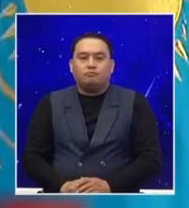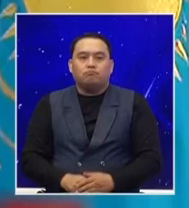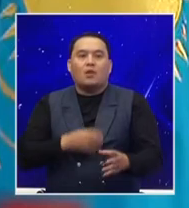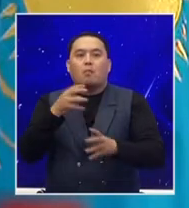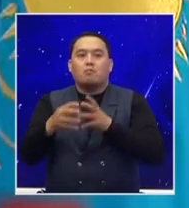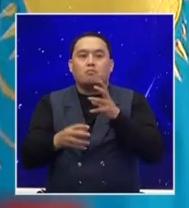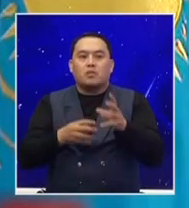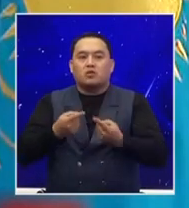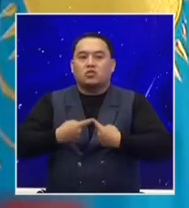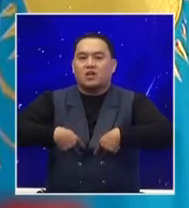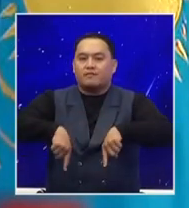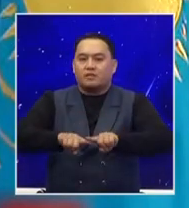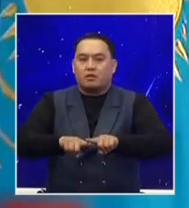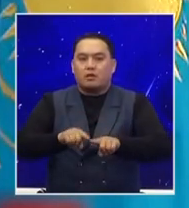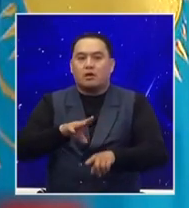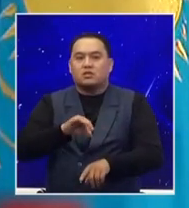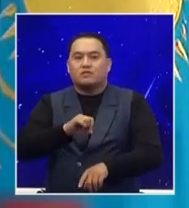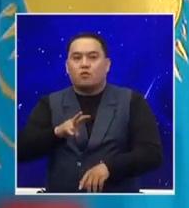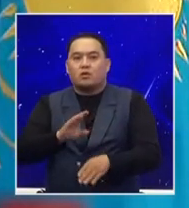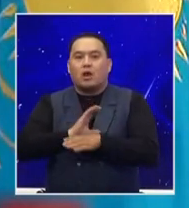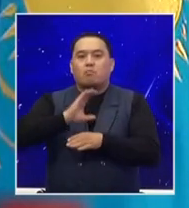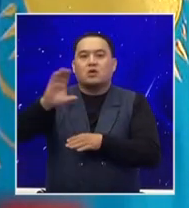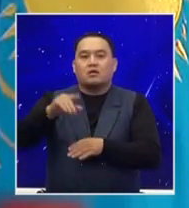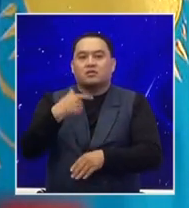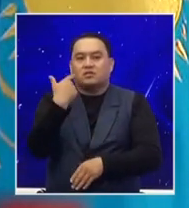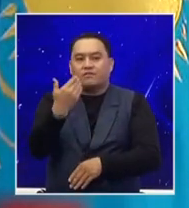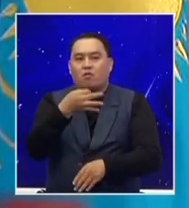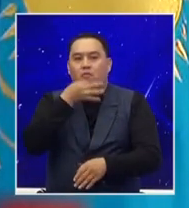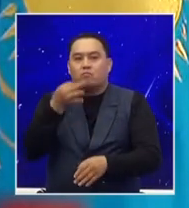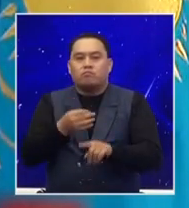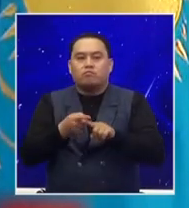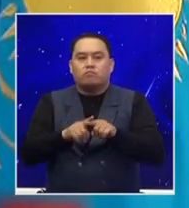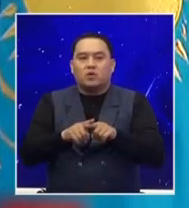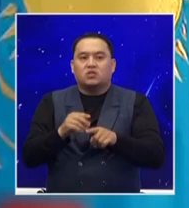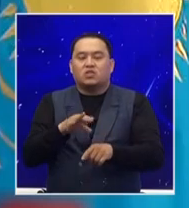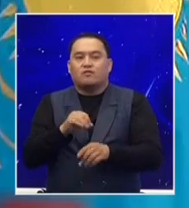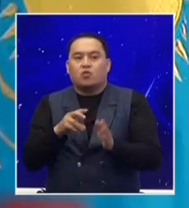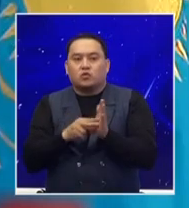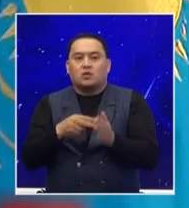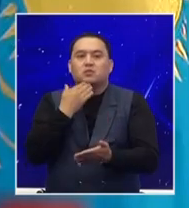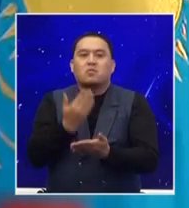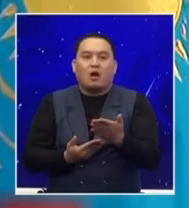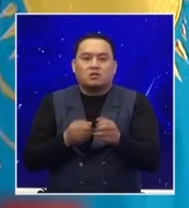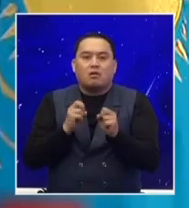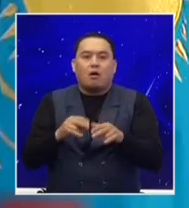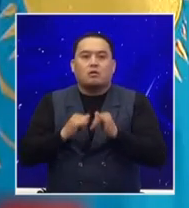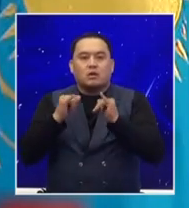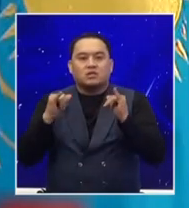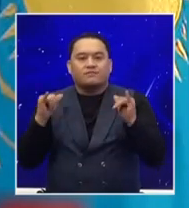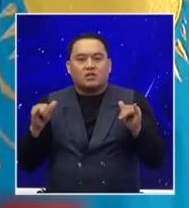международное информационное агентство «Казинформ», направил свой вопрос касательно проекта G4City. Он спрашивает, как идет